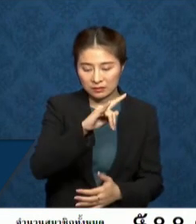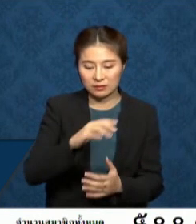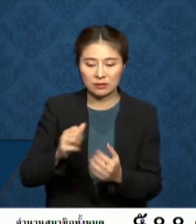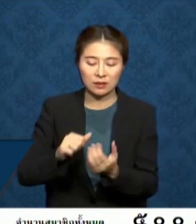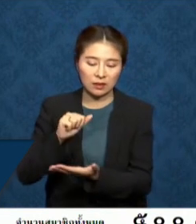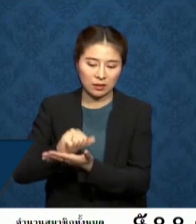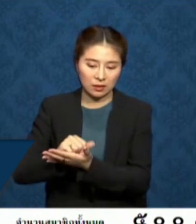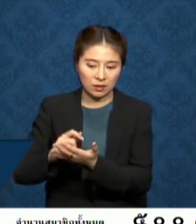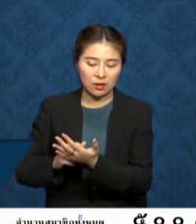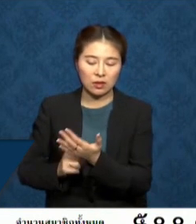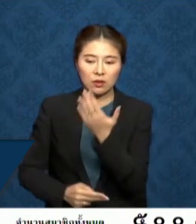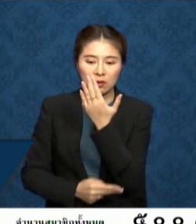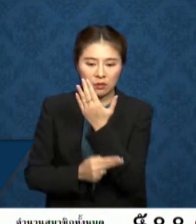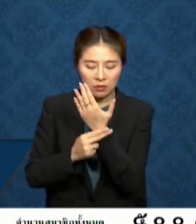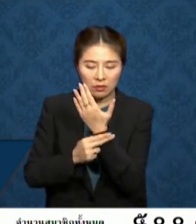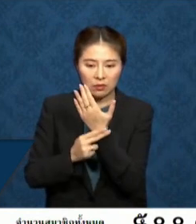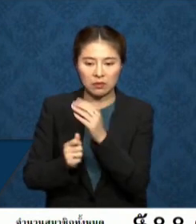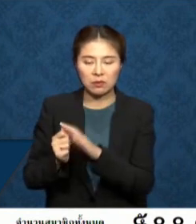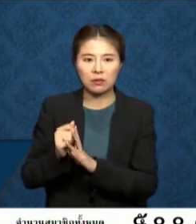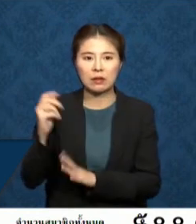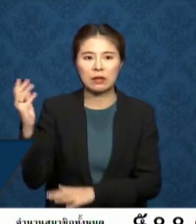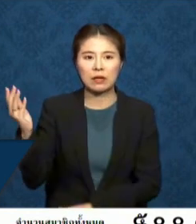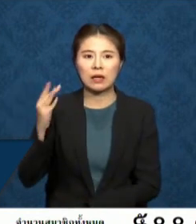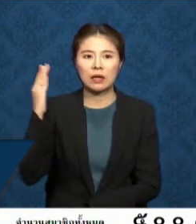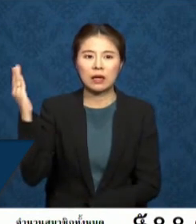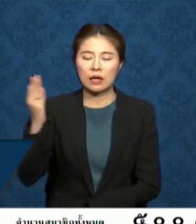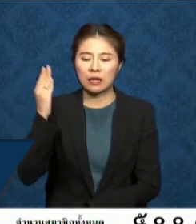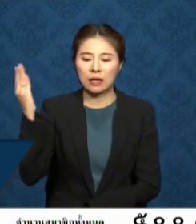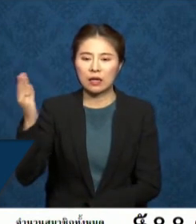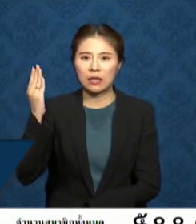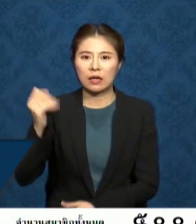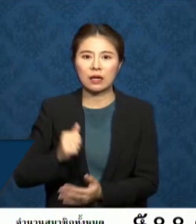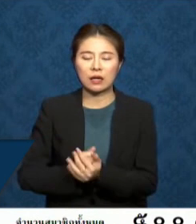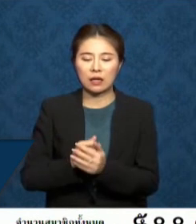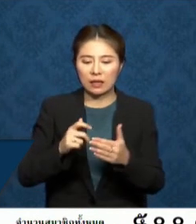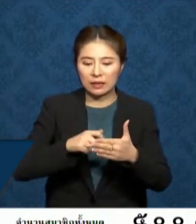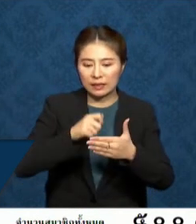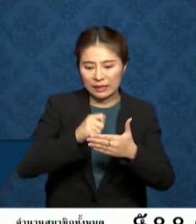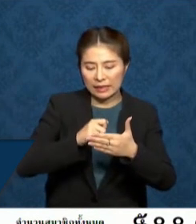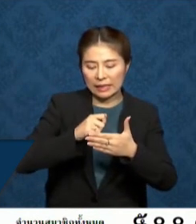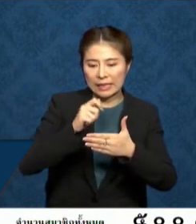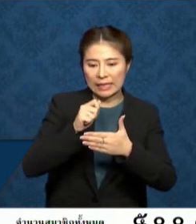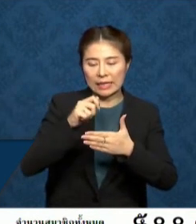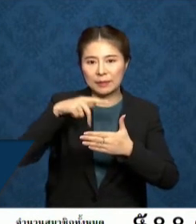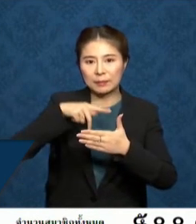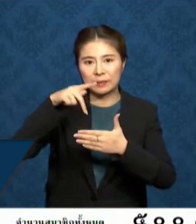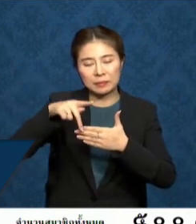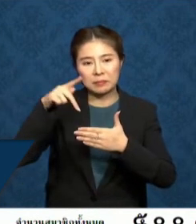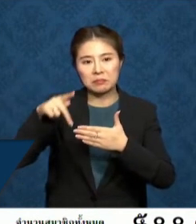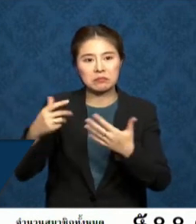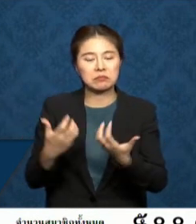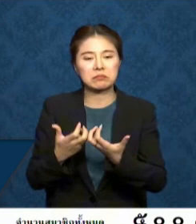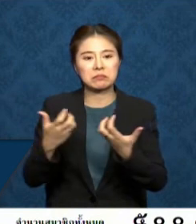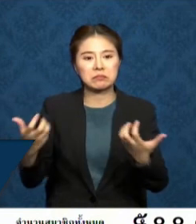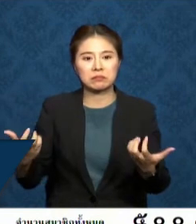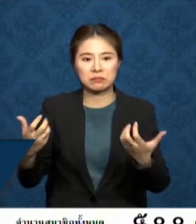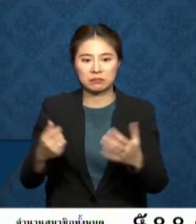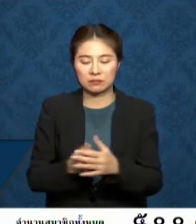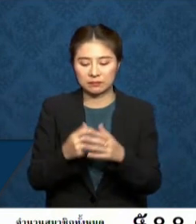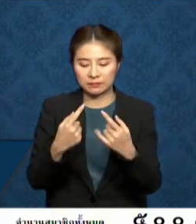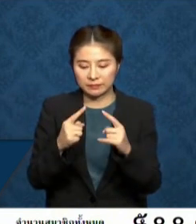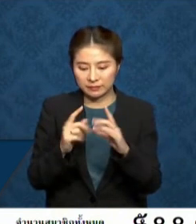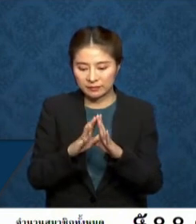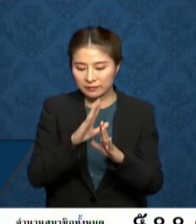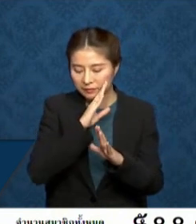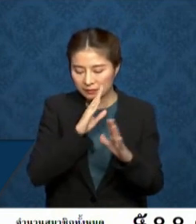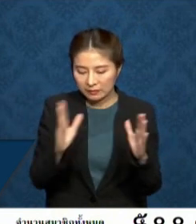หาแหล่งท่องเที่ยวเราเข้า1แอปเราเช็คสภาพอากาศเราเข้า1แอปนะครับคือถ้ามันมีตัวเลขบอกได้ว่าการทำแอป All In One สามารถไปตอบโจทย์กับ